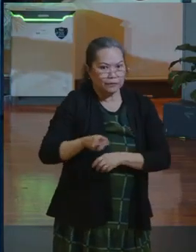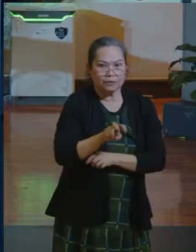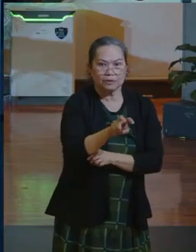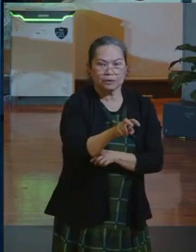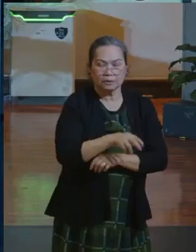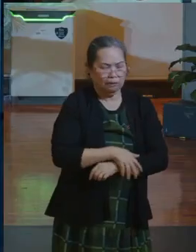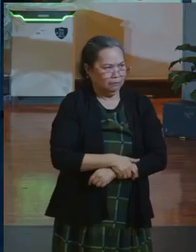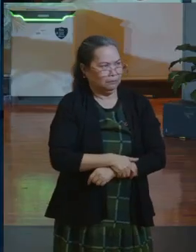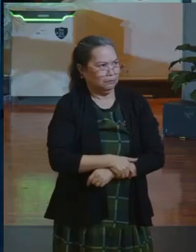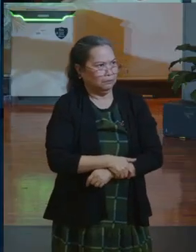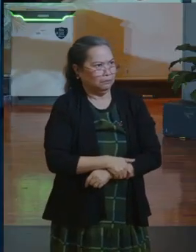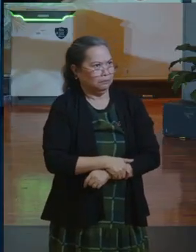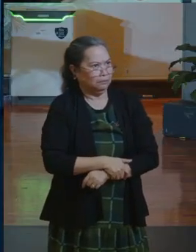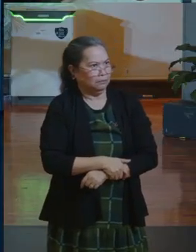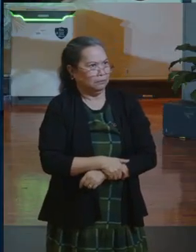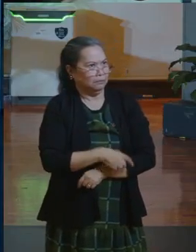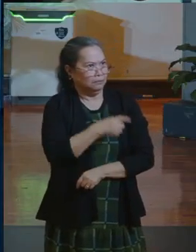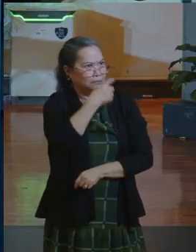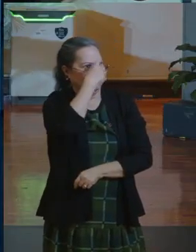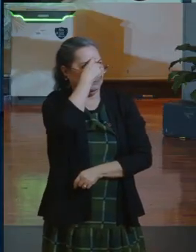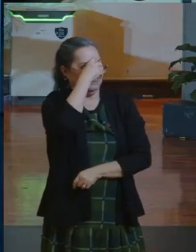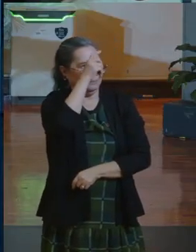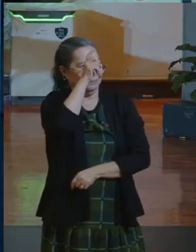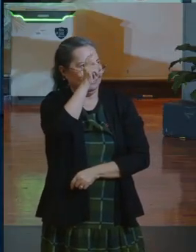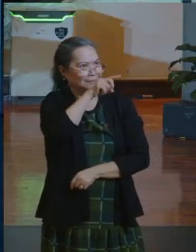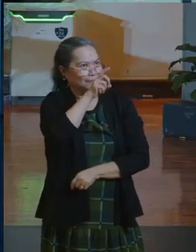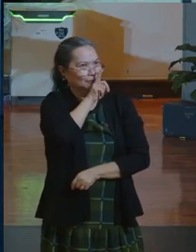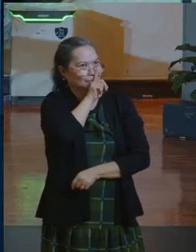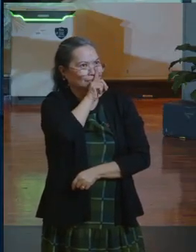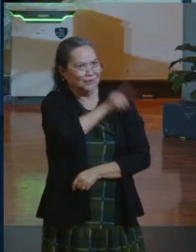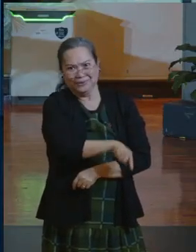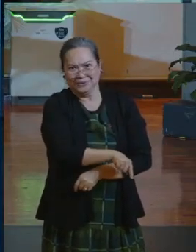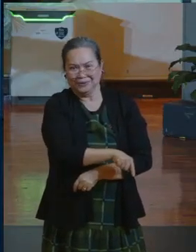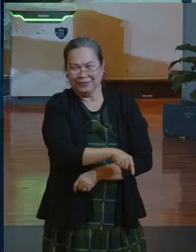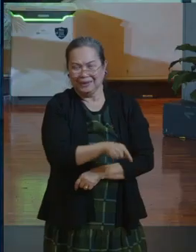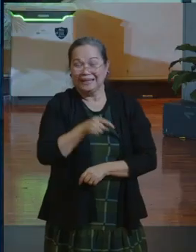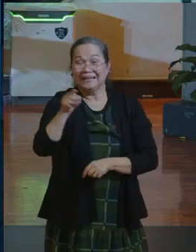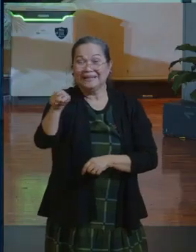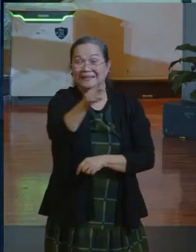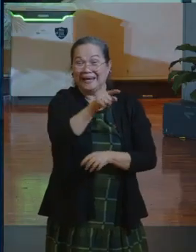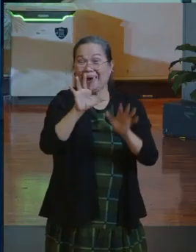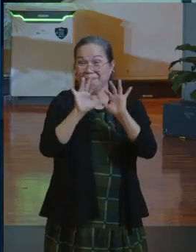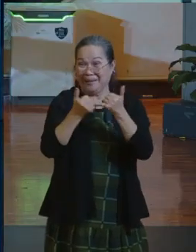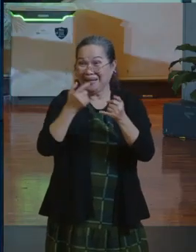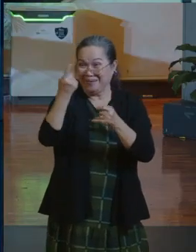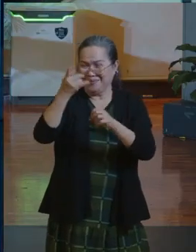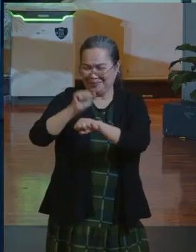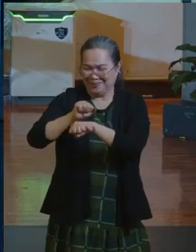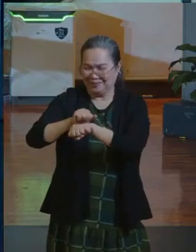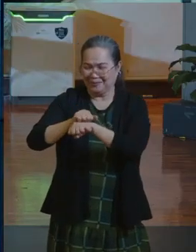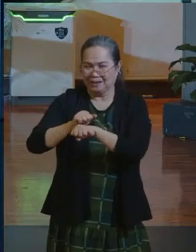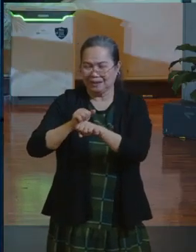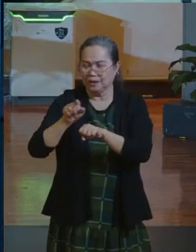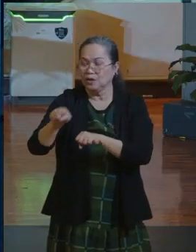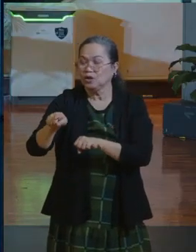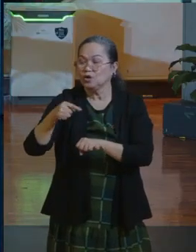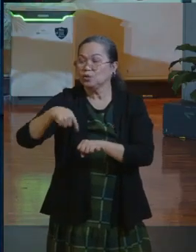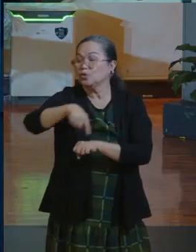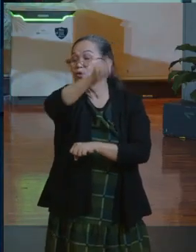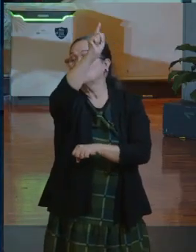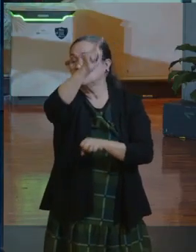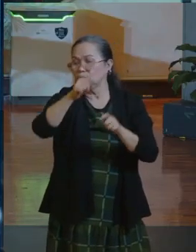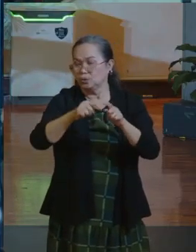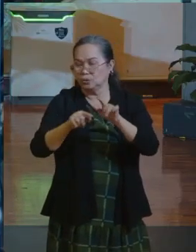Kakaiba ito. Pag tayo kinapadala ng aking mga kumpanya sa ibang bansa, dami natin